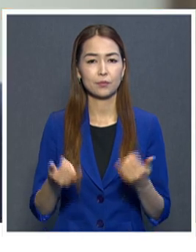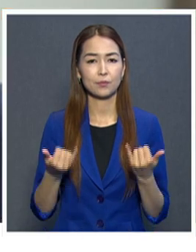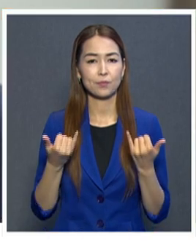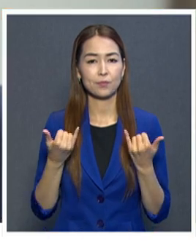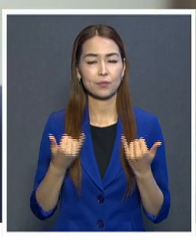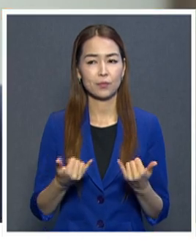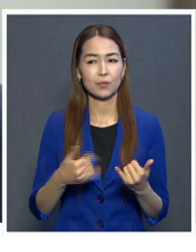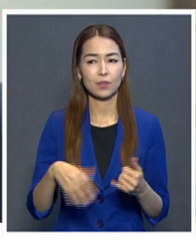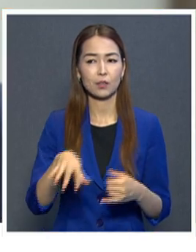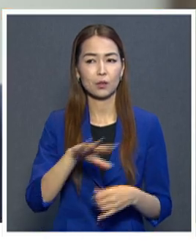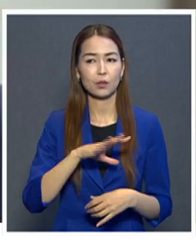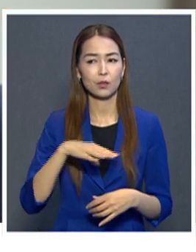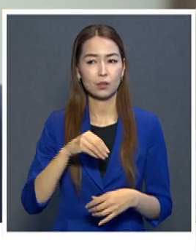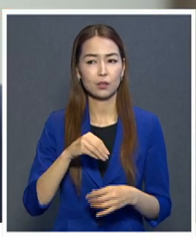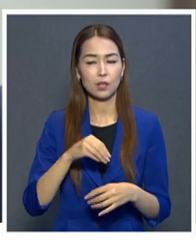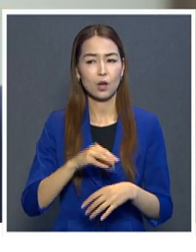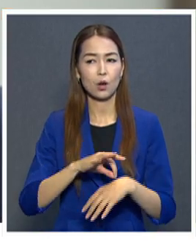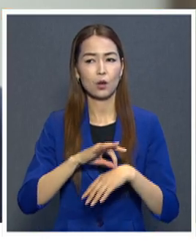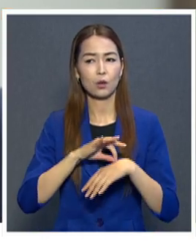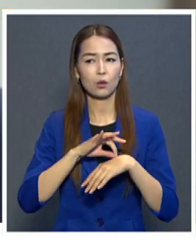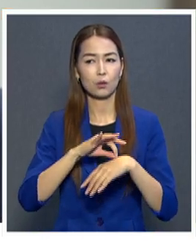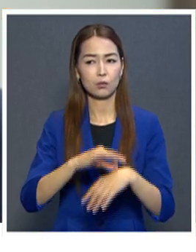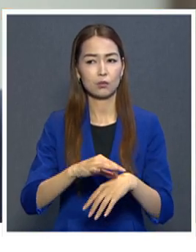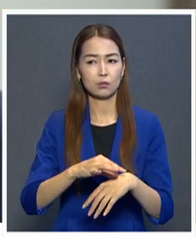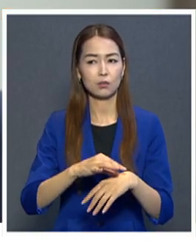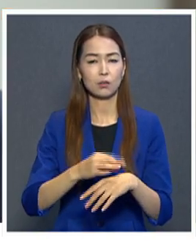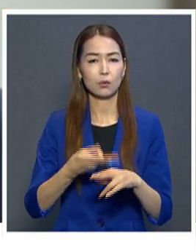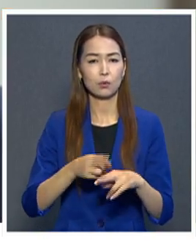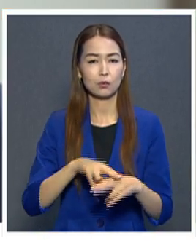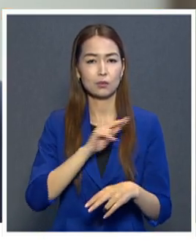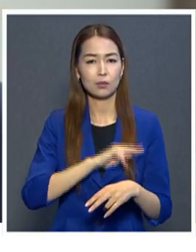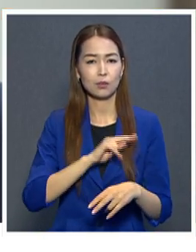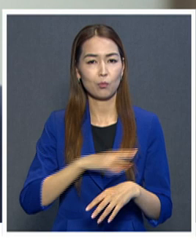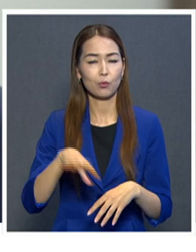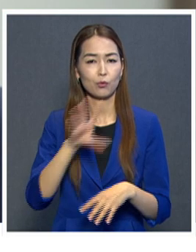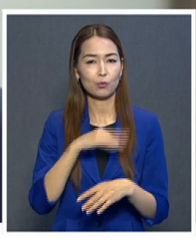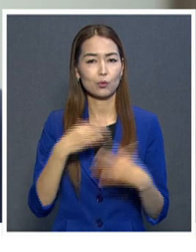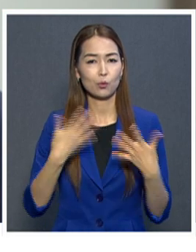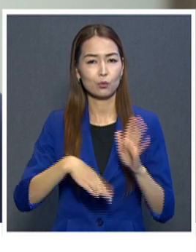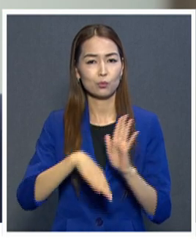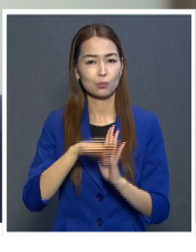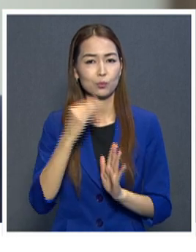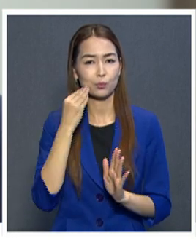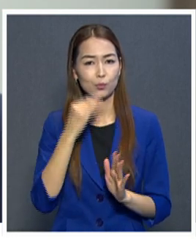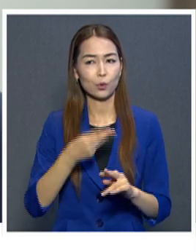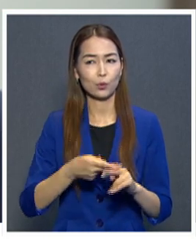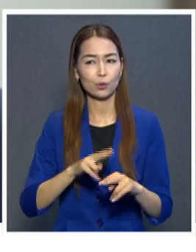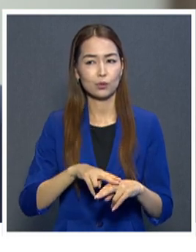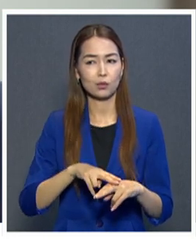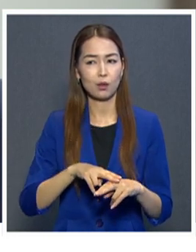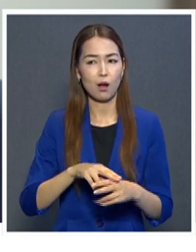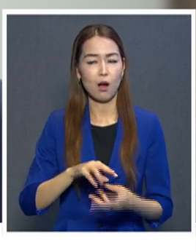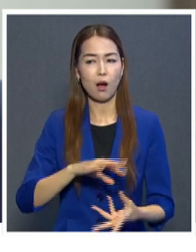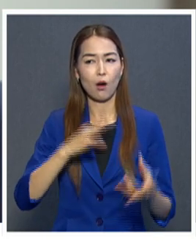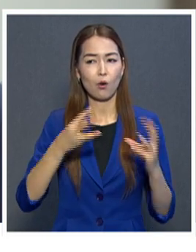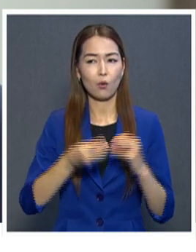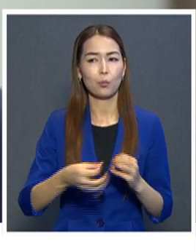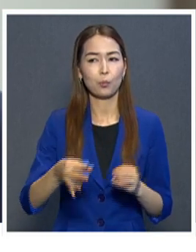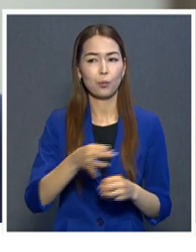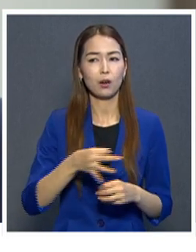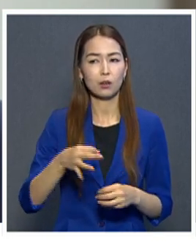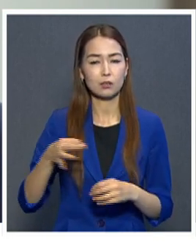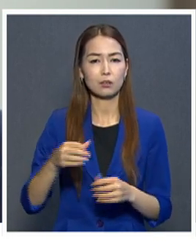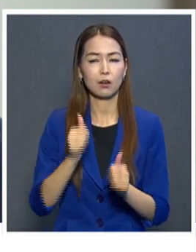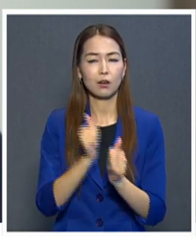Учаскелік сайлау комиссияларының шекаралары, олардың құрамы толық жасақталды. 19 сәуірге дейін осы аумақтық сайлау